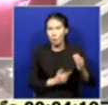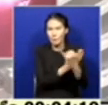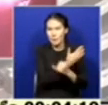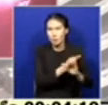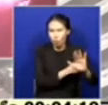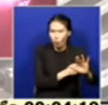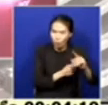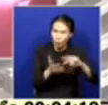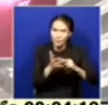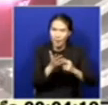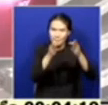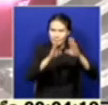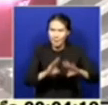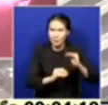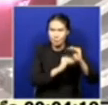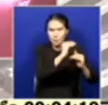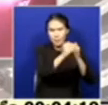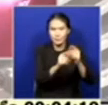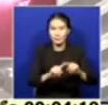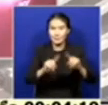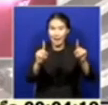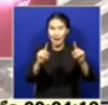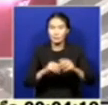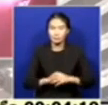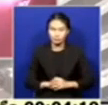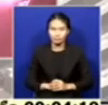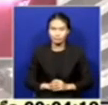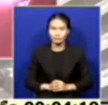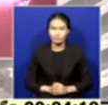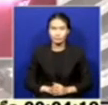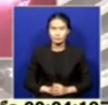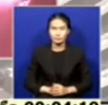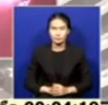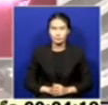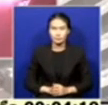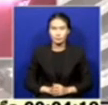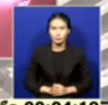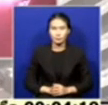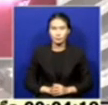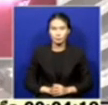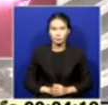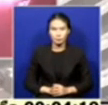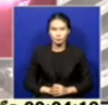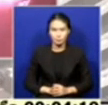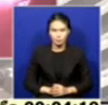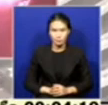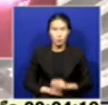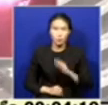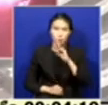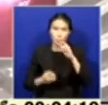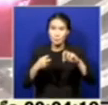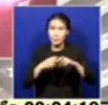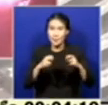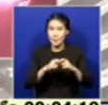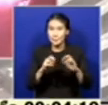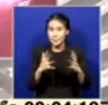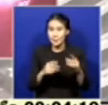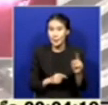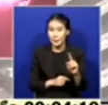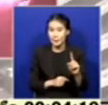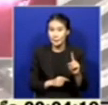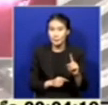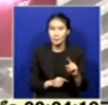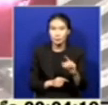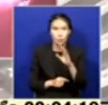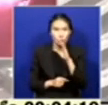ะจนกระทั่งได้มีการพัฒนาการจนกระทั่งทางฝ่ายนิวซีแลนด์ยินยอมและดูแลให้ประหนึ่งเป็น